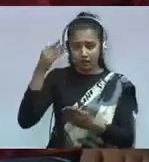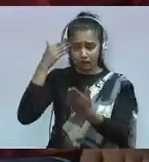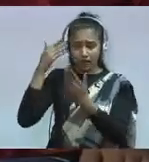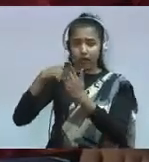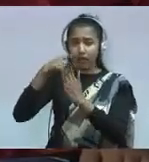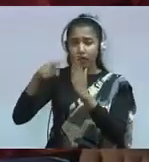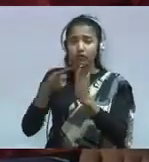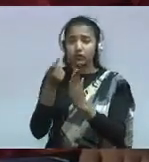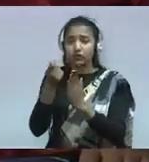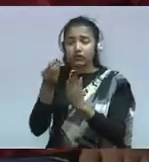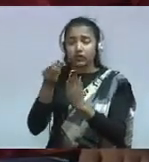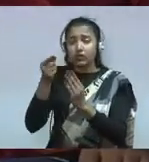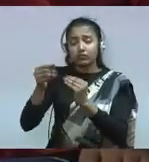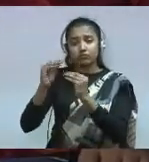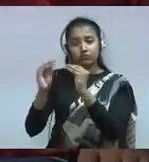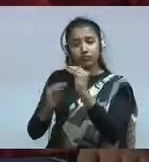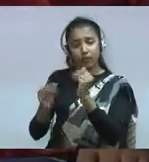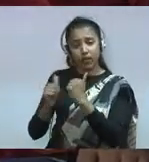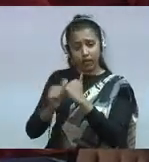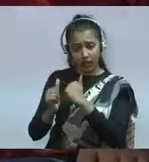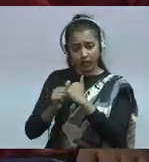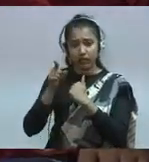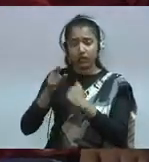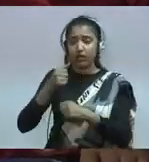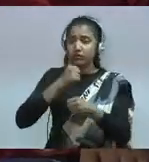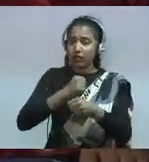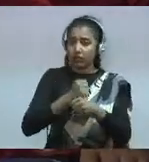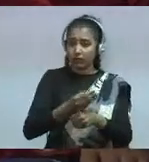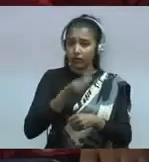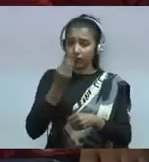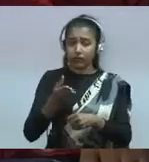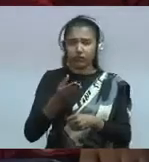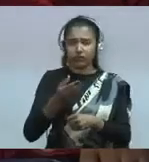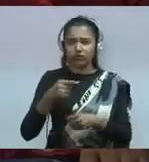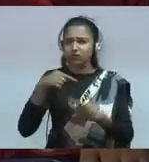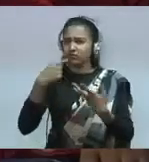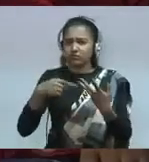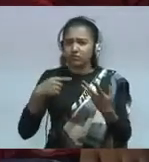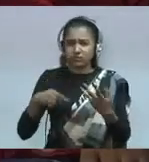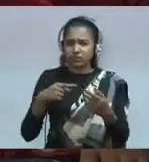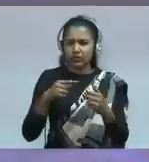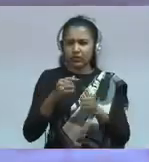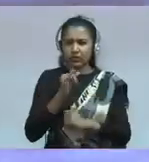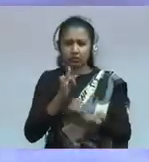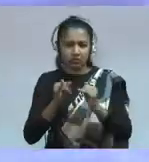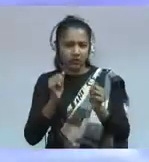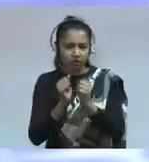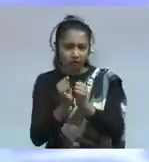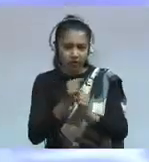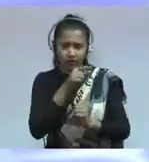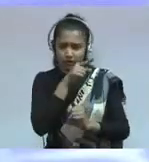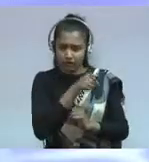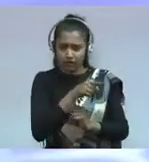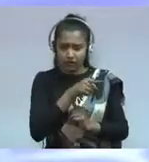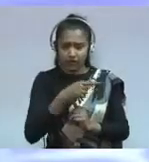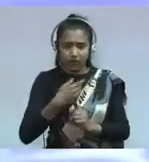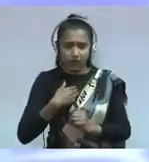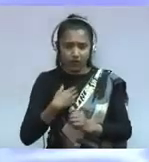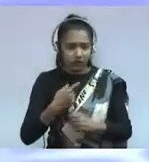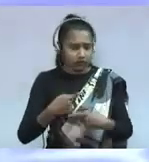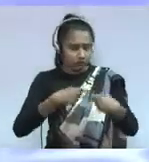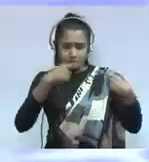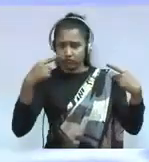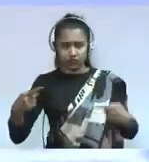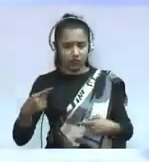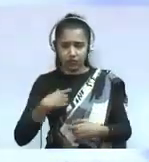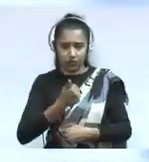ණය ප්‍රතිව්‍යුහගත කිරීමේදී ආණ්ඩුව දැක්වූ ඇතැම් ප්‍රතිගාමී ක්‍රියාකලාපයන් දැඩි ලෙස විවේචනය කළ අප පක්ෂය